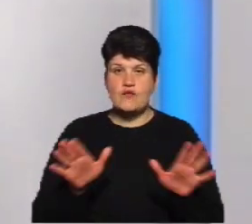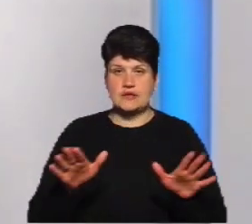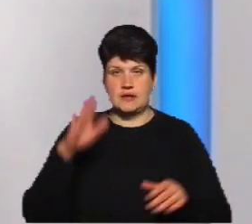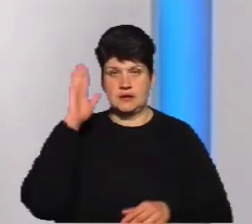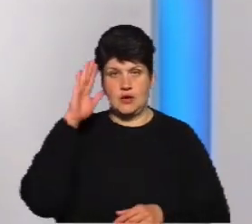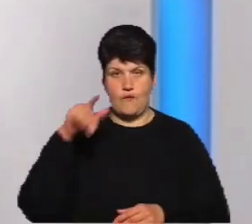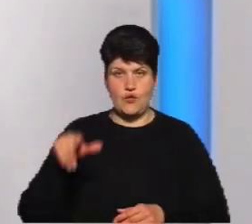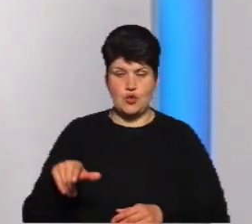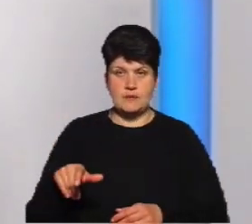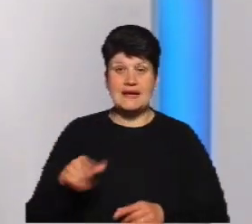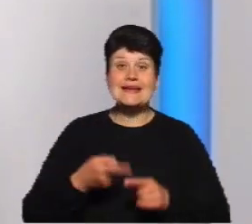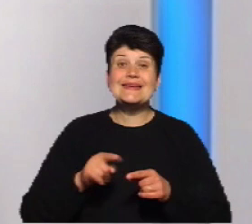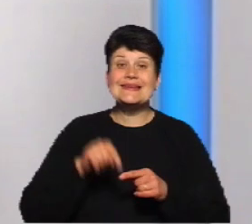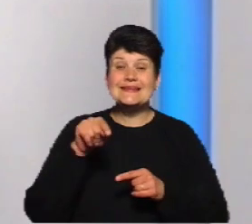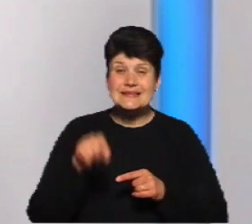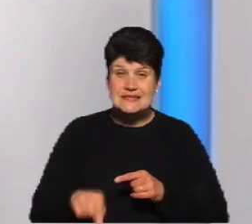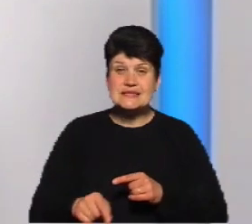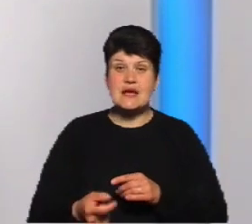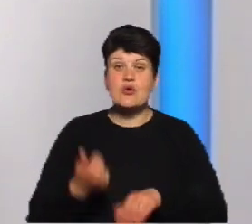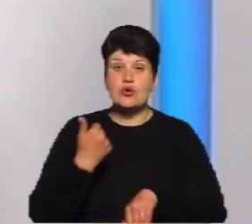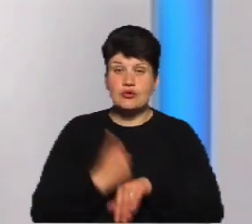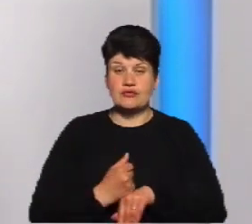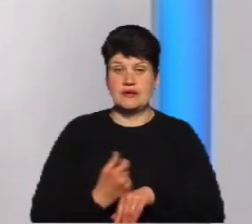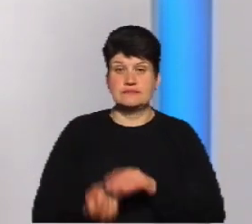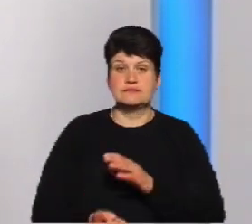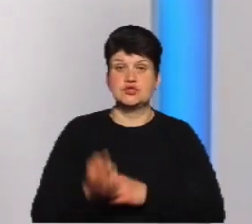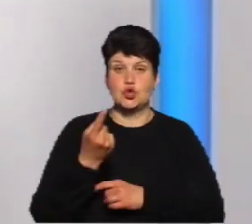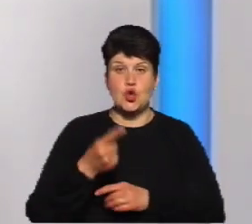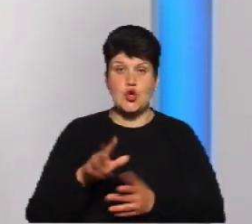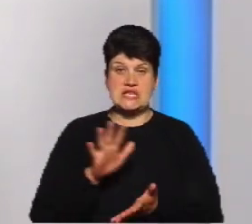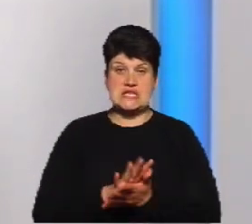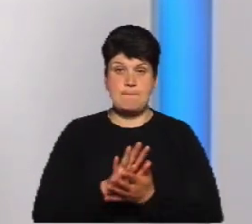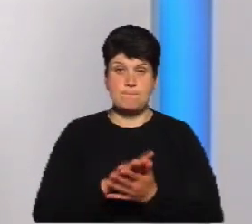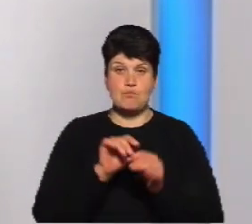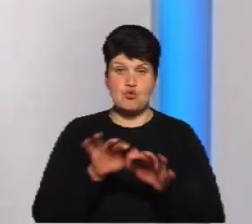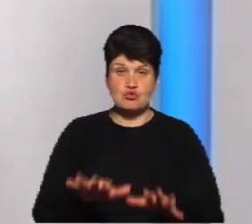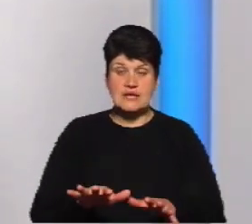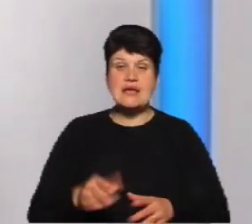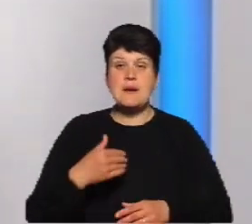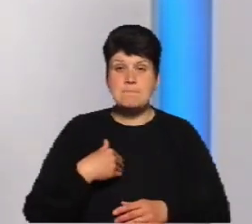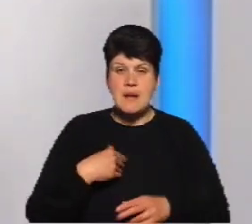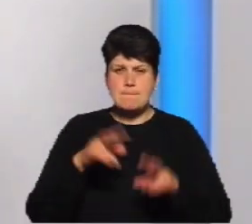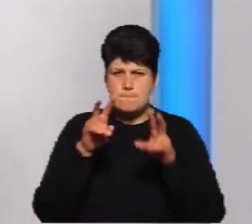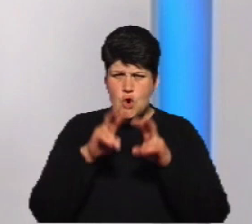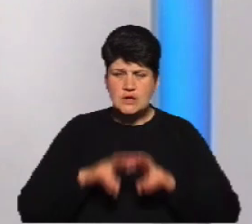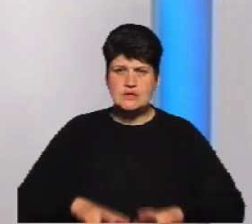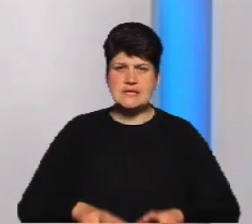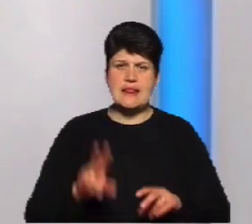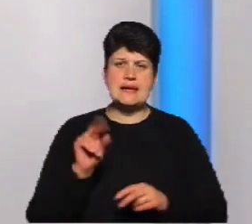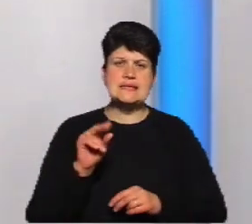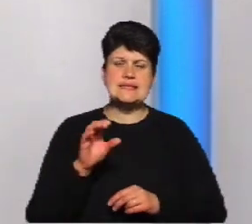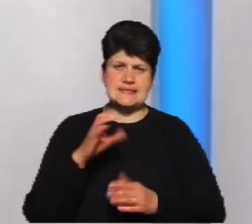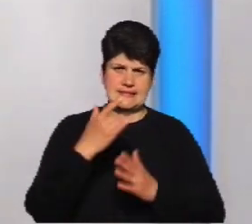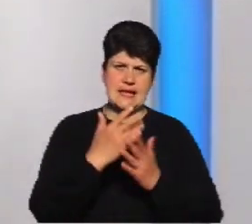є основне джерело забруднення. Ми проаналізували статистику